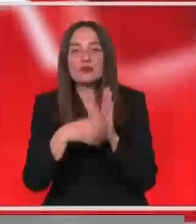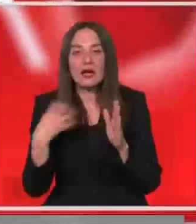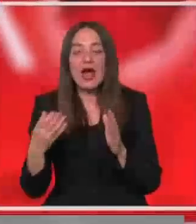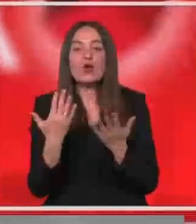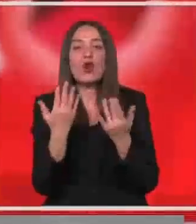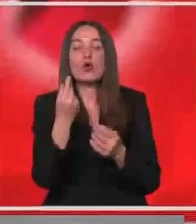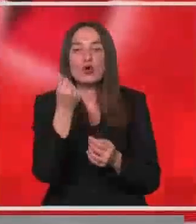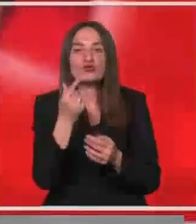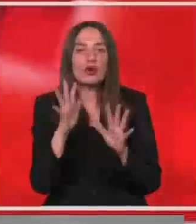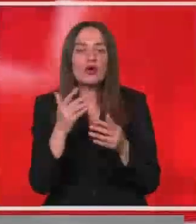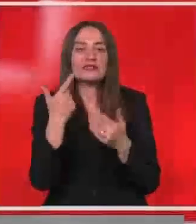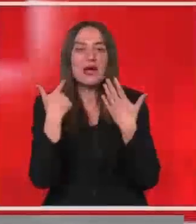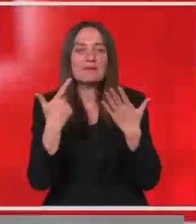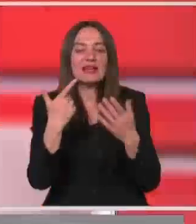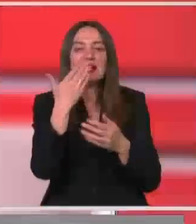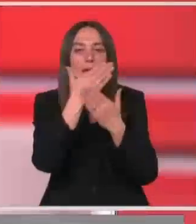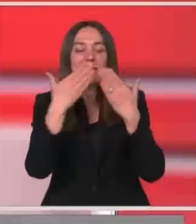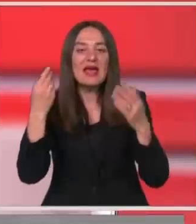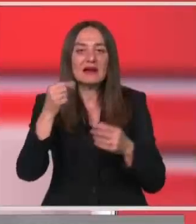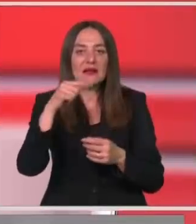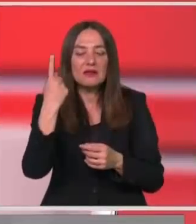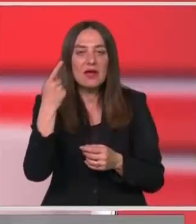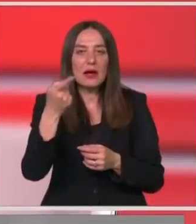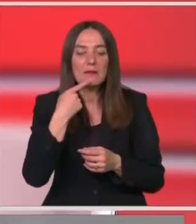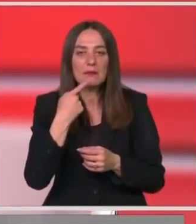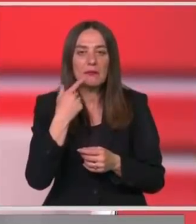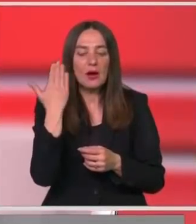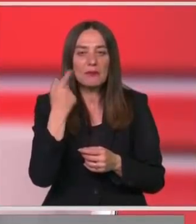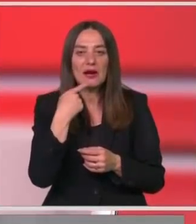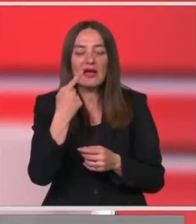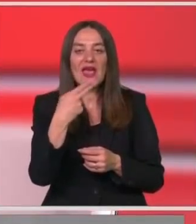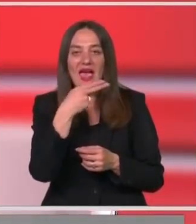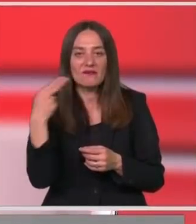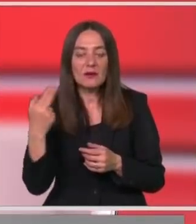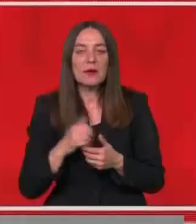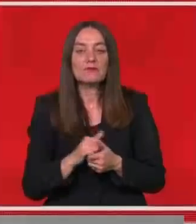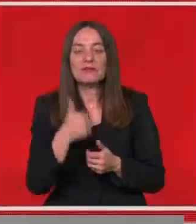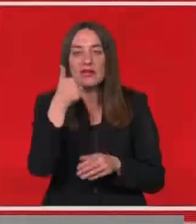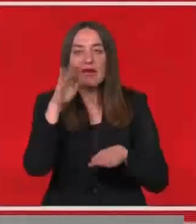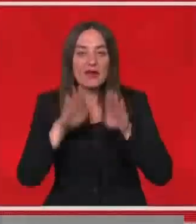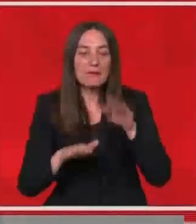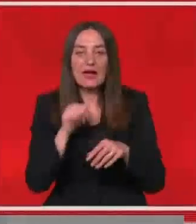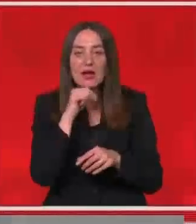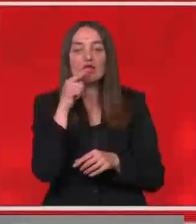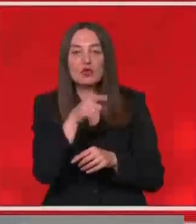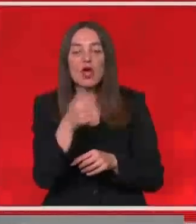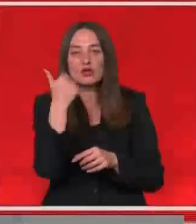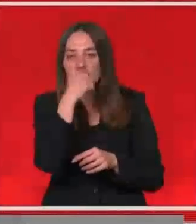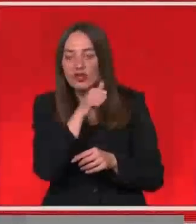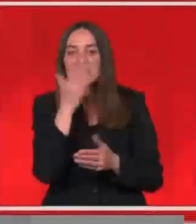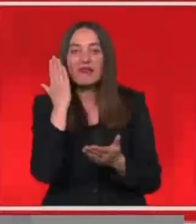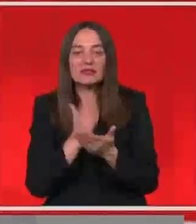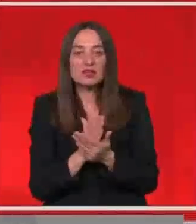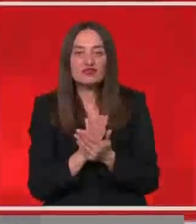koliko košta, nekde oko 70 milijardi dinara. Malo pre ste rekli i brojku u evrima. Dakle, jedna mera i to je to što se